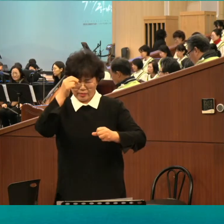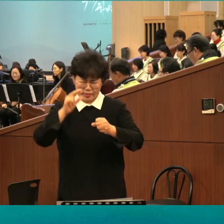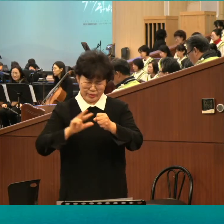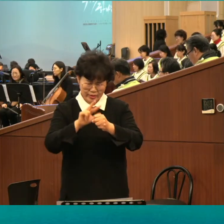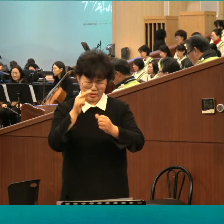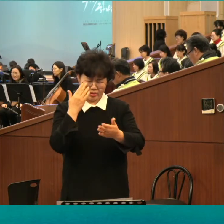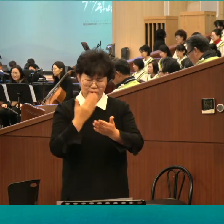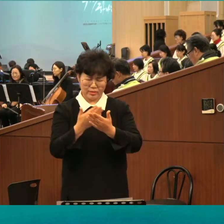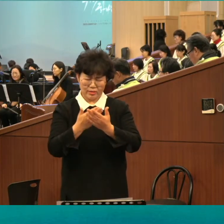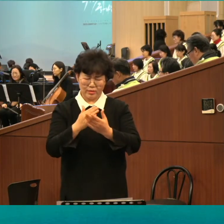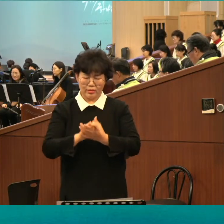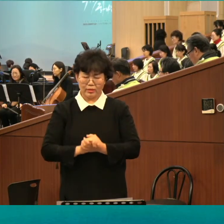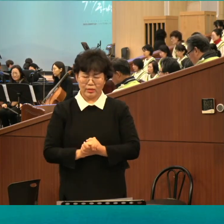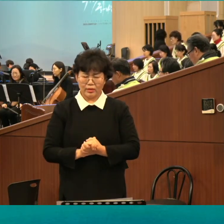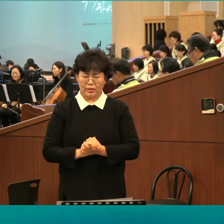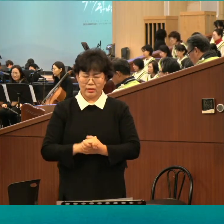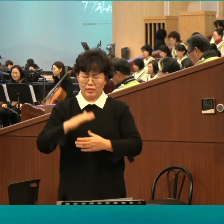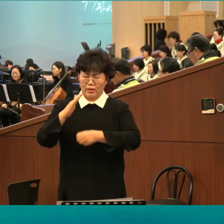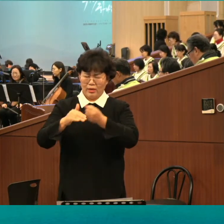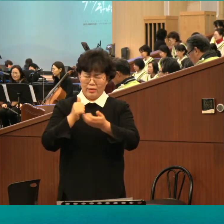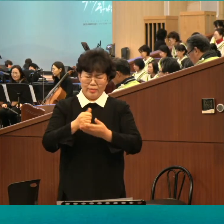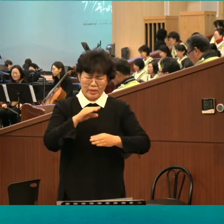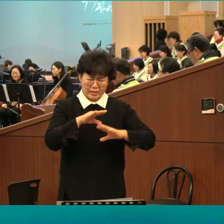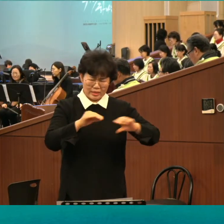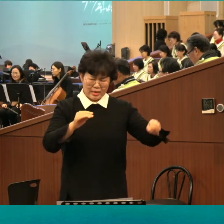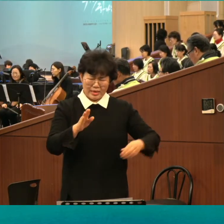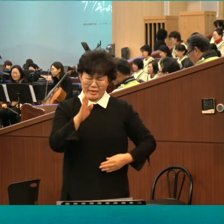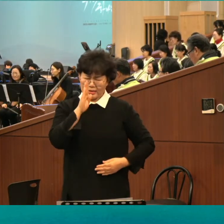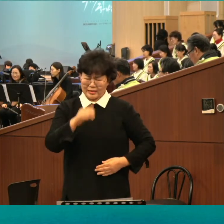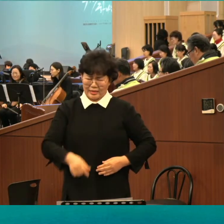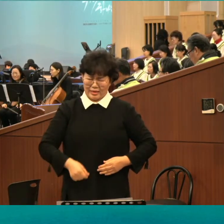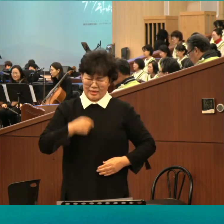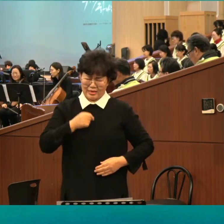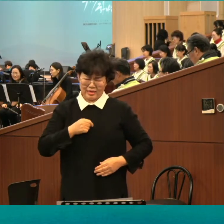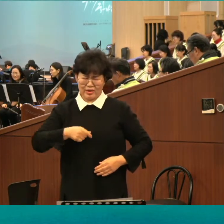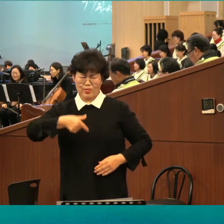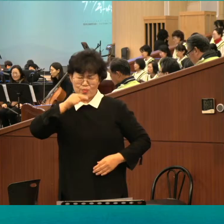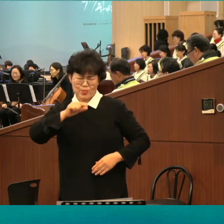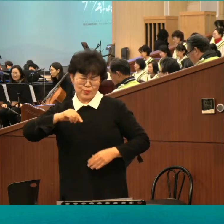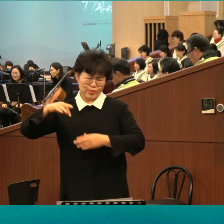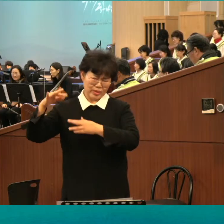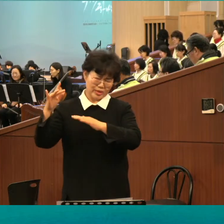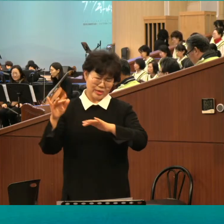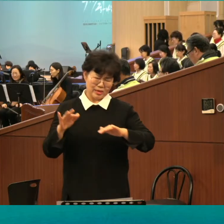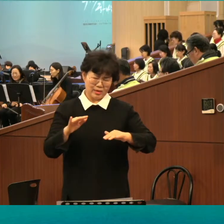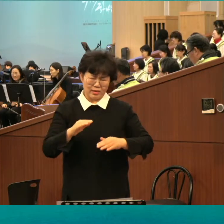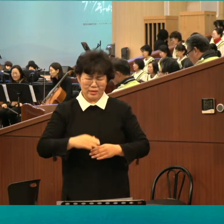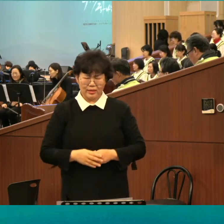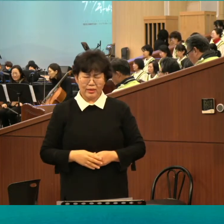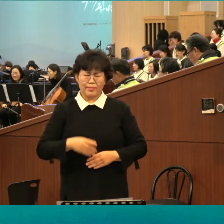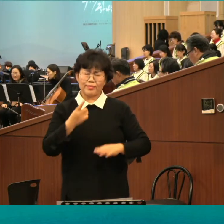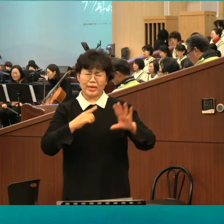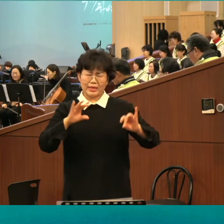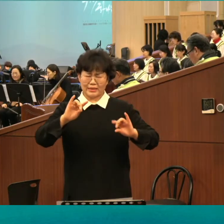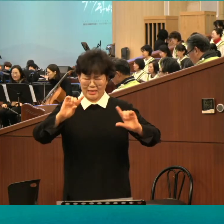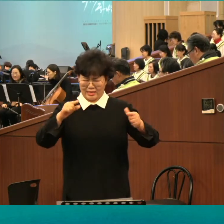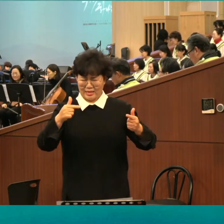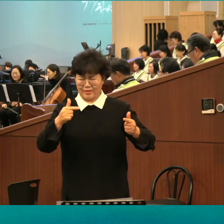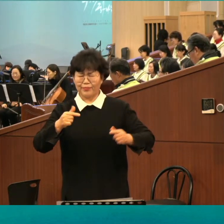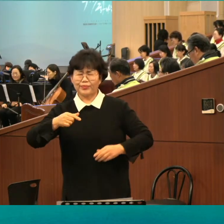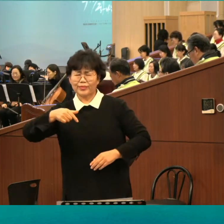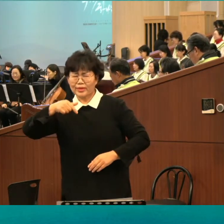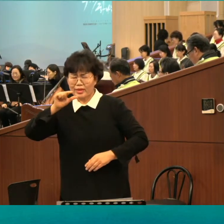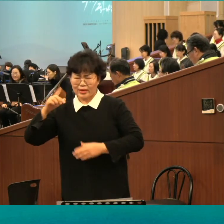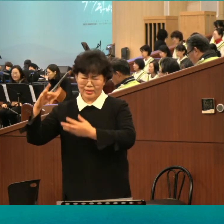여겨주시고 하나님, 이 땅 가운데 정의를 물같이 공의를 마르지 않는 강같이 흐르게 하여 주시옵시고